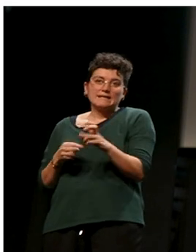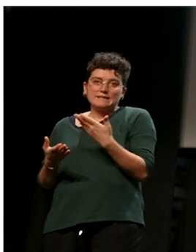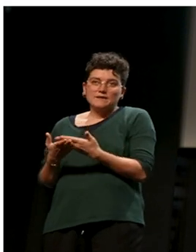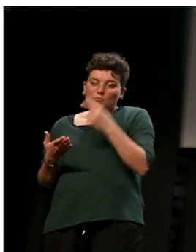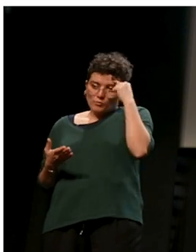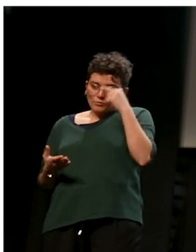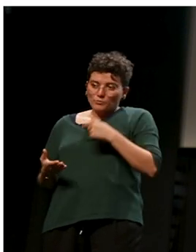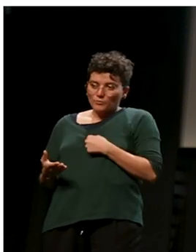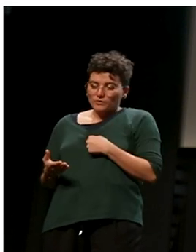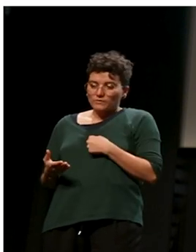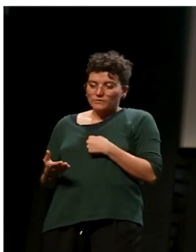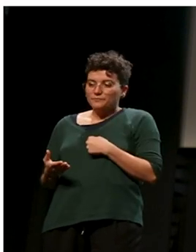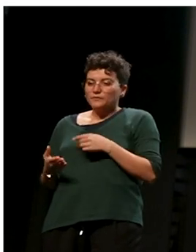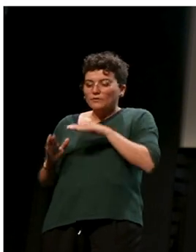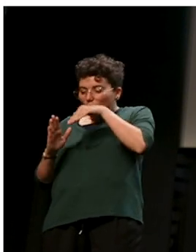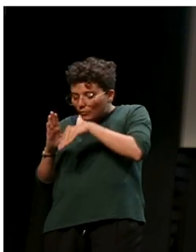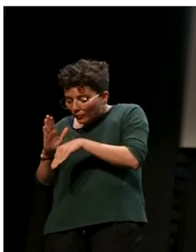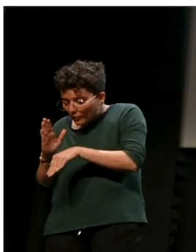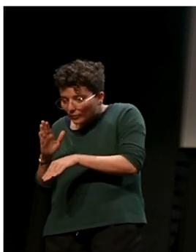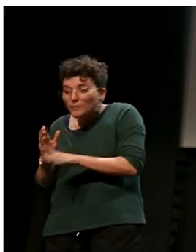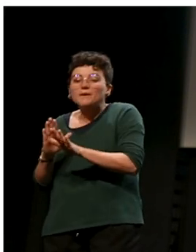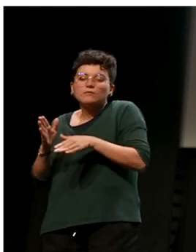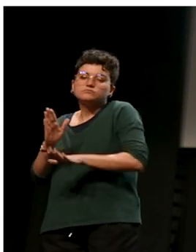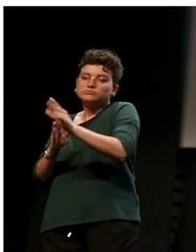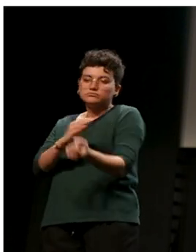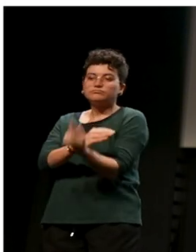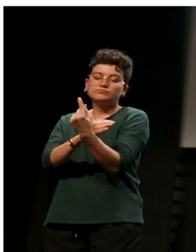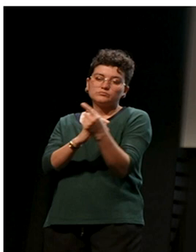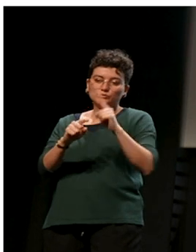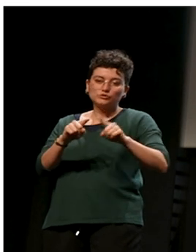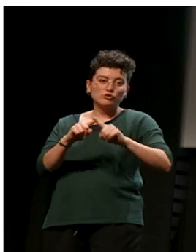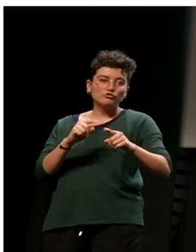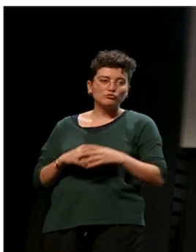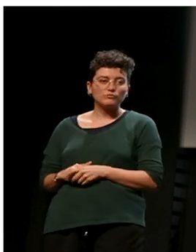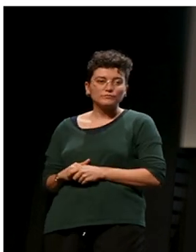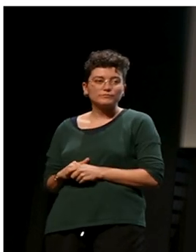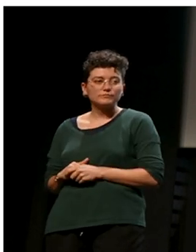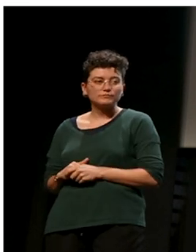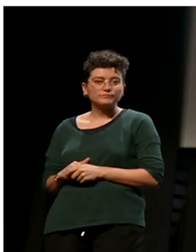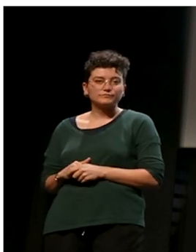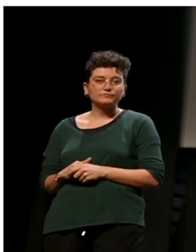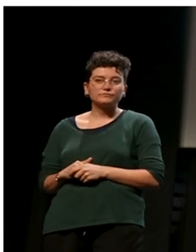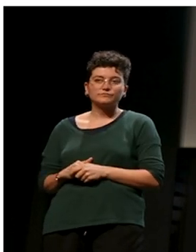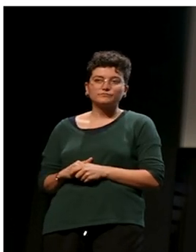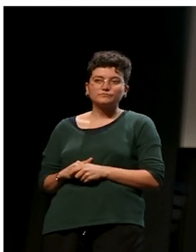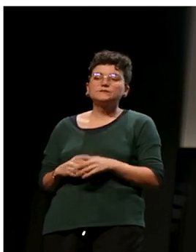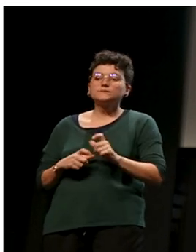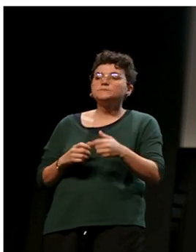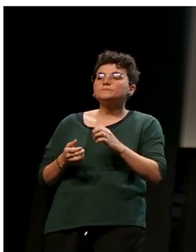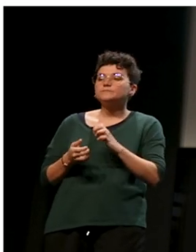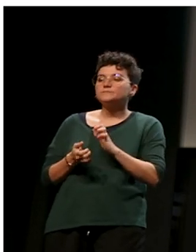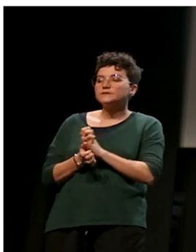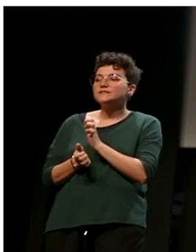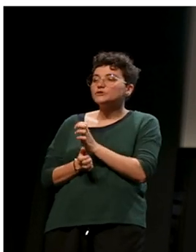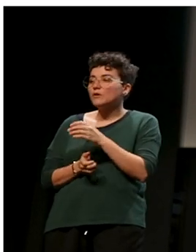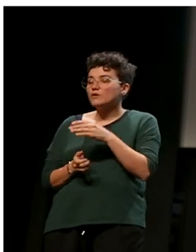va y avoir des choses qui vont sortir du lot et tout d'un coup, voilà. Et là, les éditeurs vont dire, ah bah oui, ça serait intéressant d'essayer d'être un peu plus original. Et le public va le